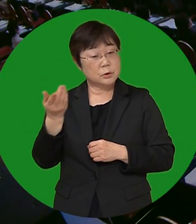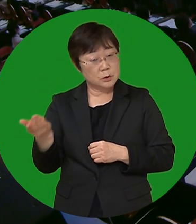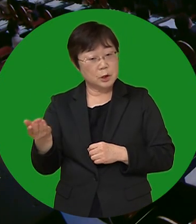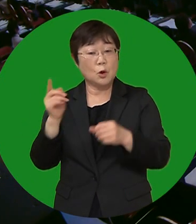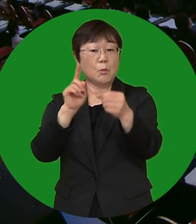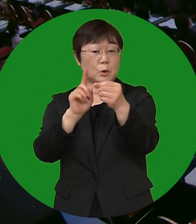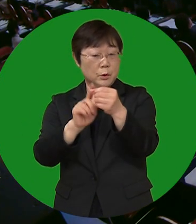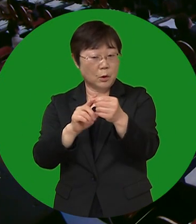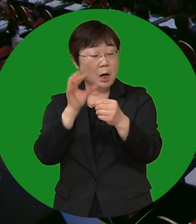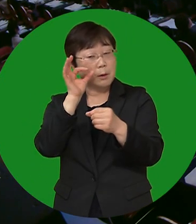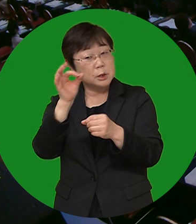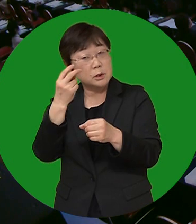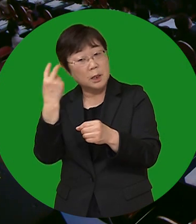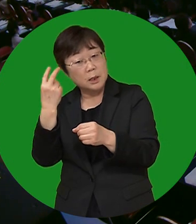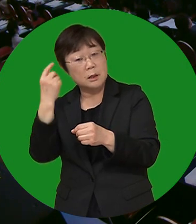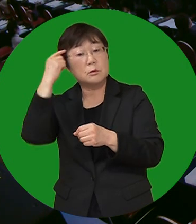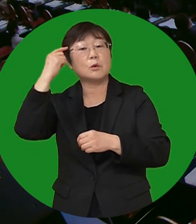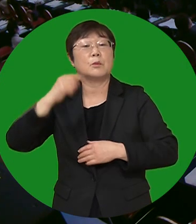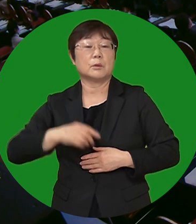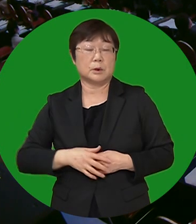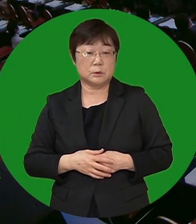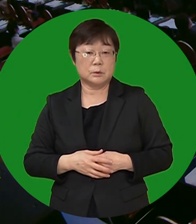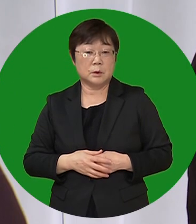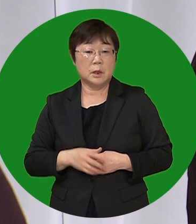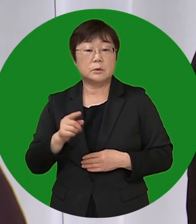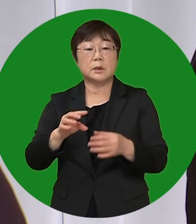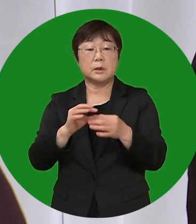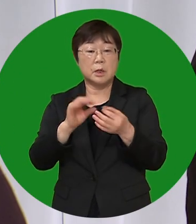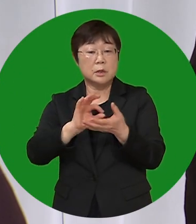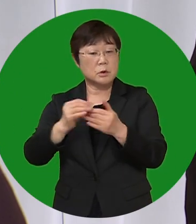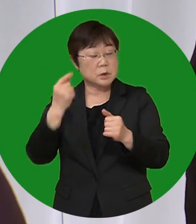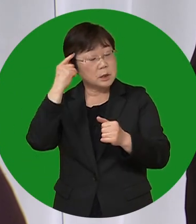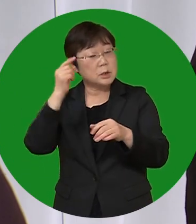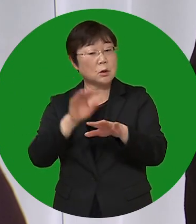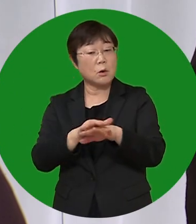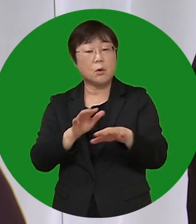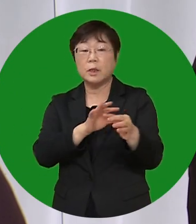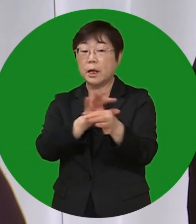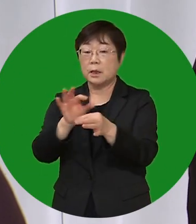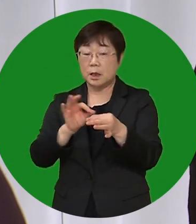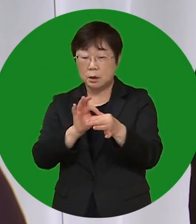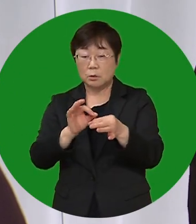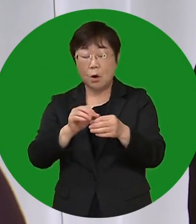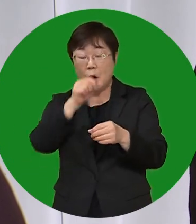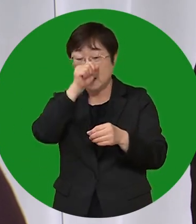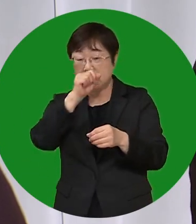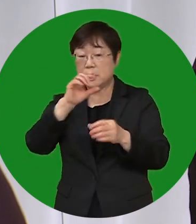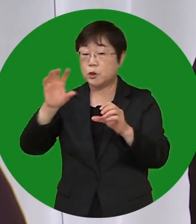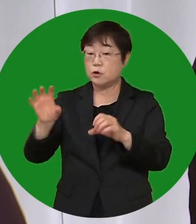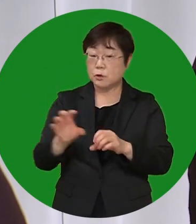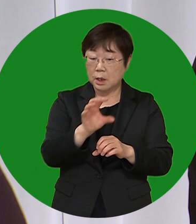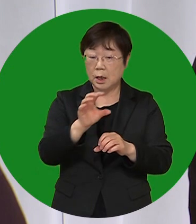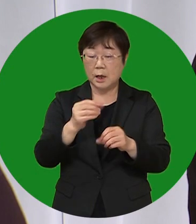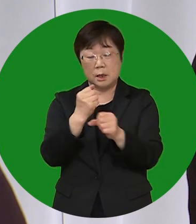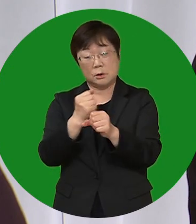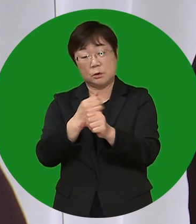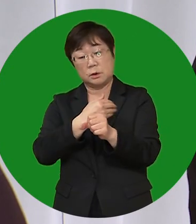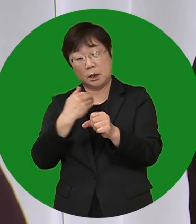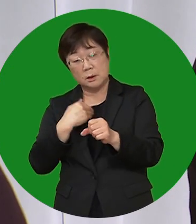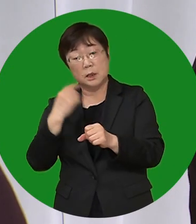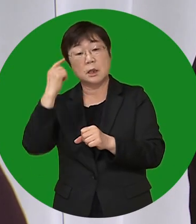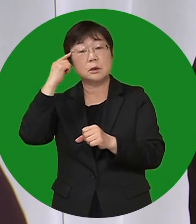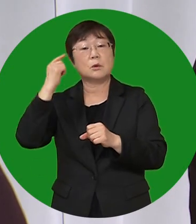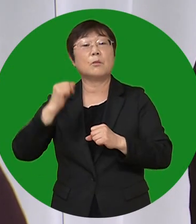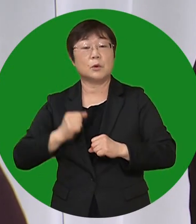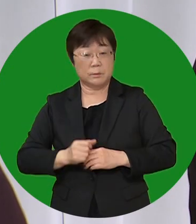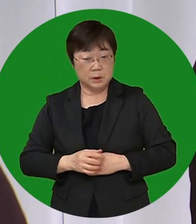というのが見つかるのではないかとでもそれによって消費者志向型のまああの好循環が運命生まれるのではないかなと